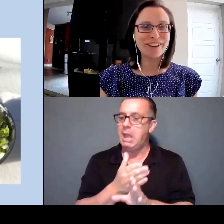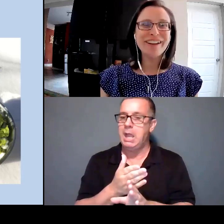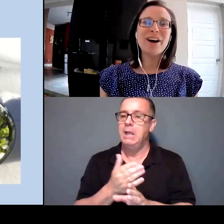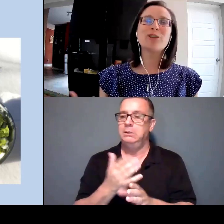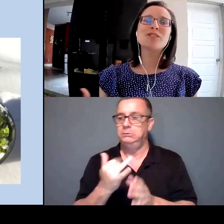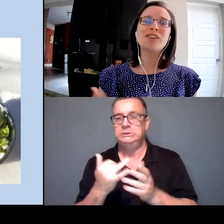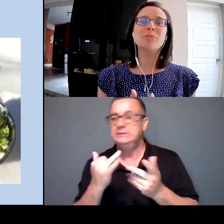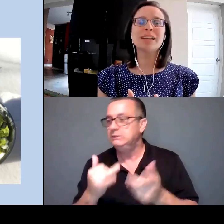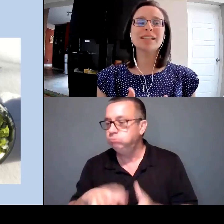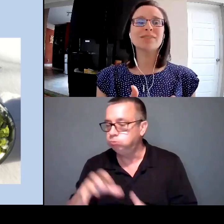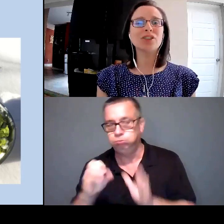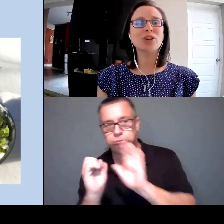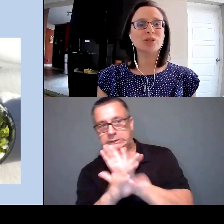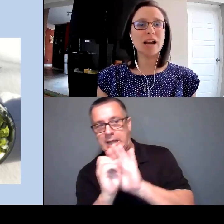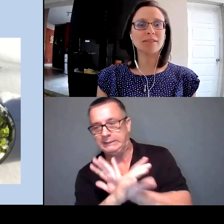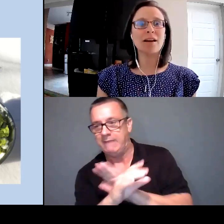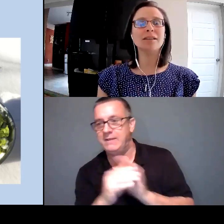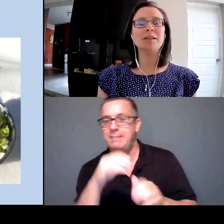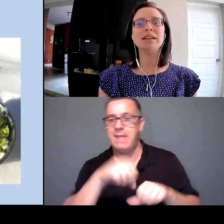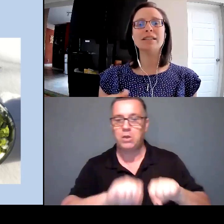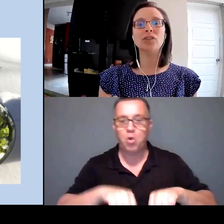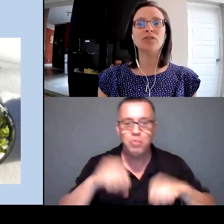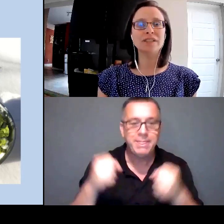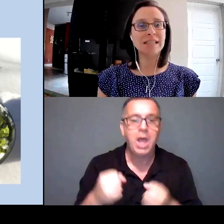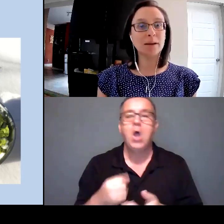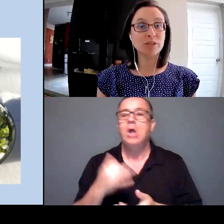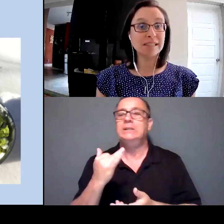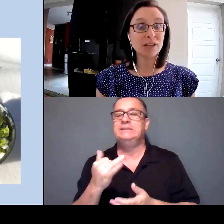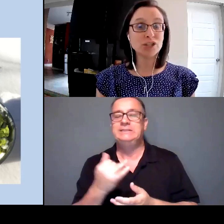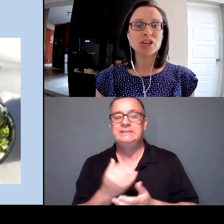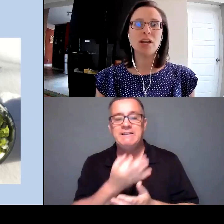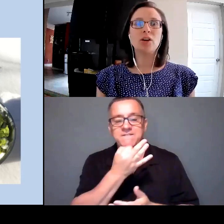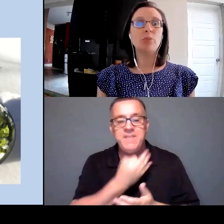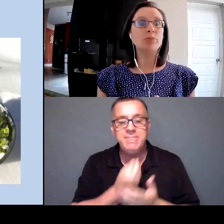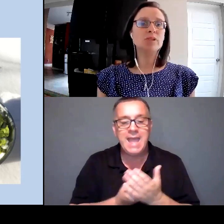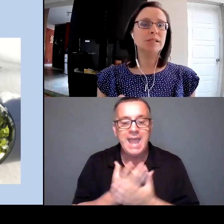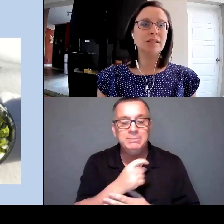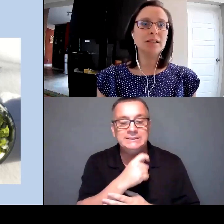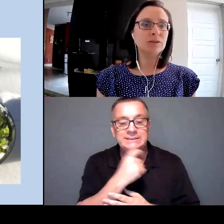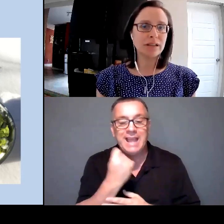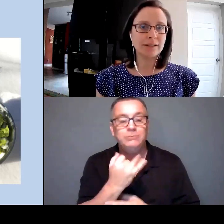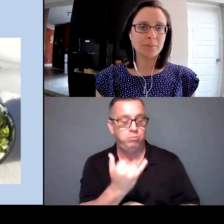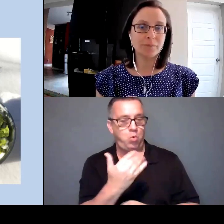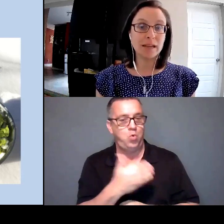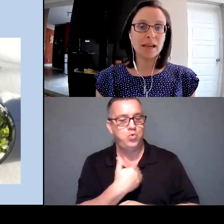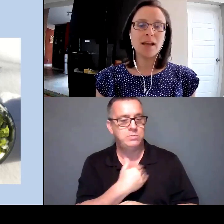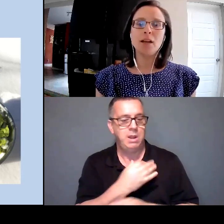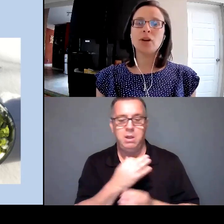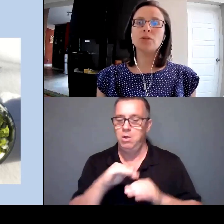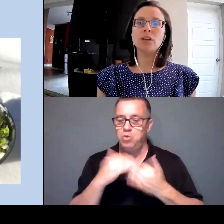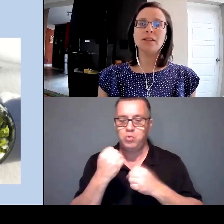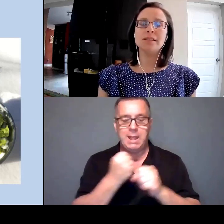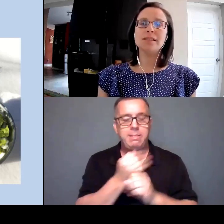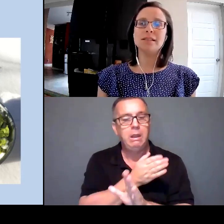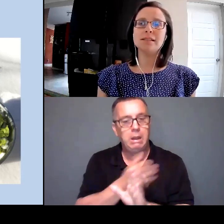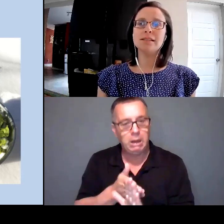réserves. On se fait des bonnes réserves dans notre congélateur, des bonnes réserves de fines herbes sèches qu'on peut utiliser toute l'année, OK?